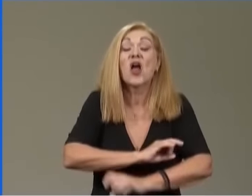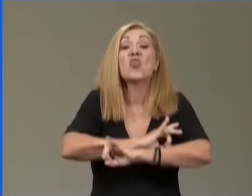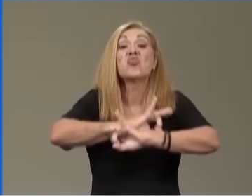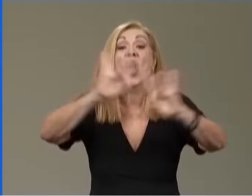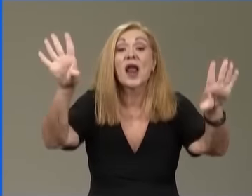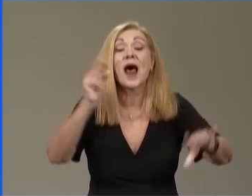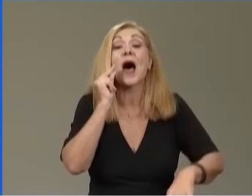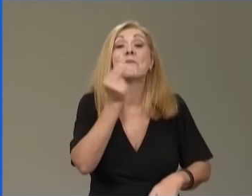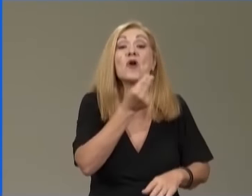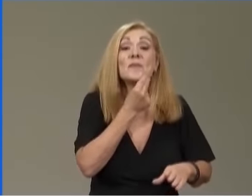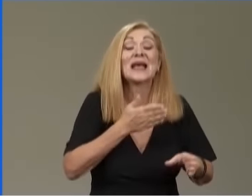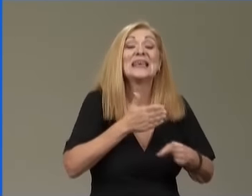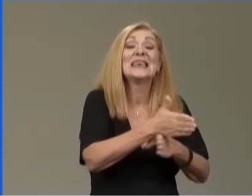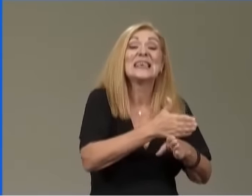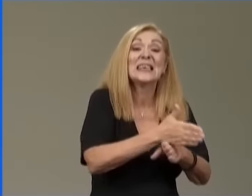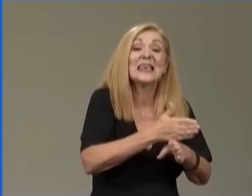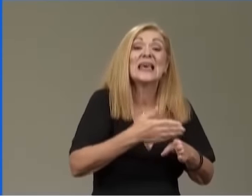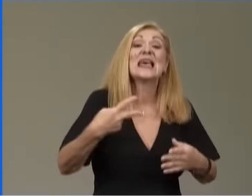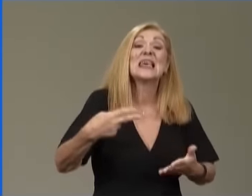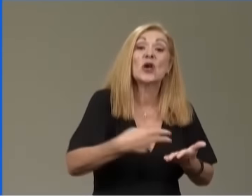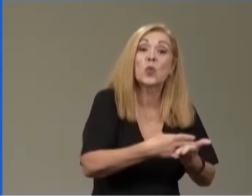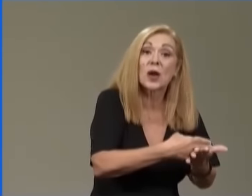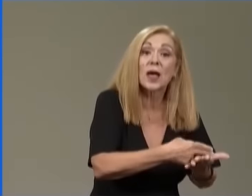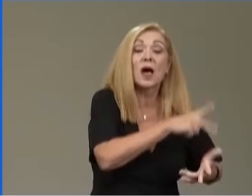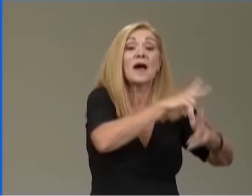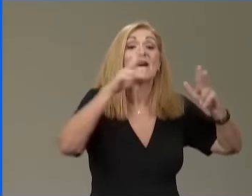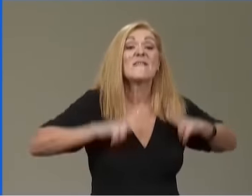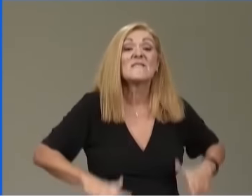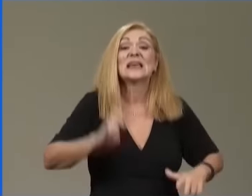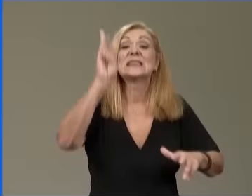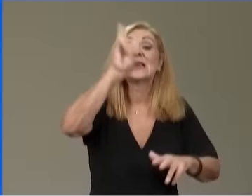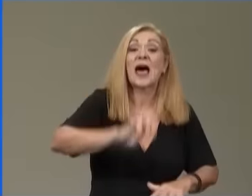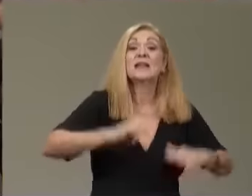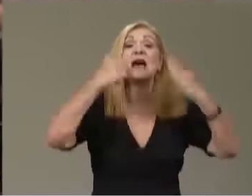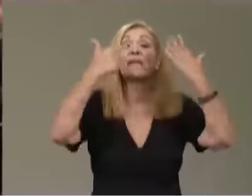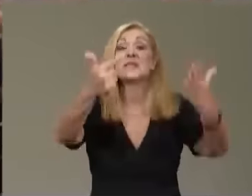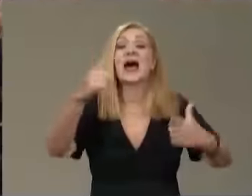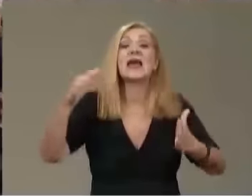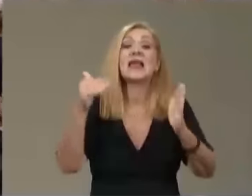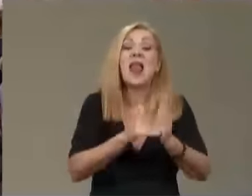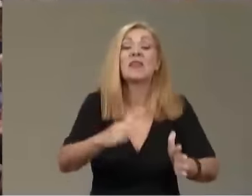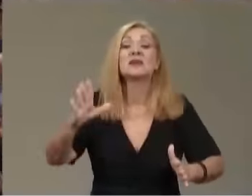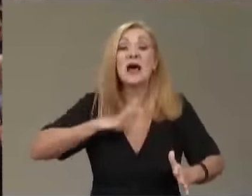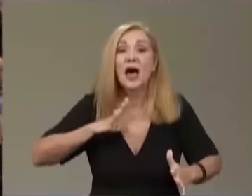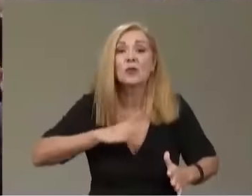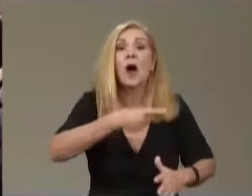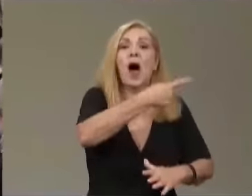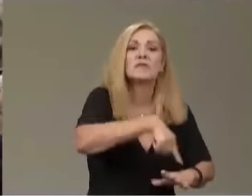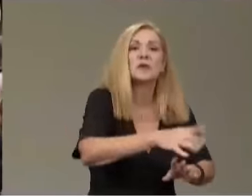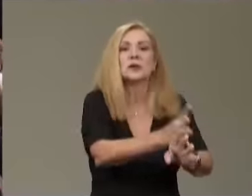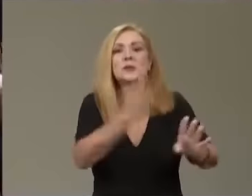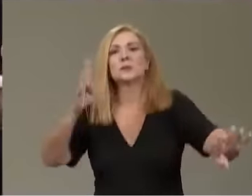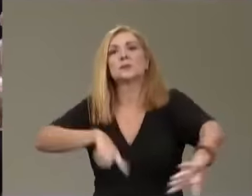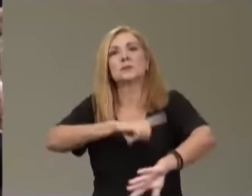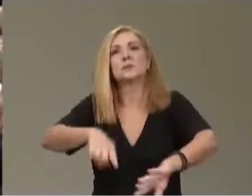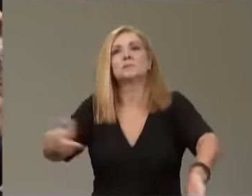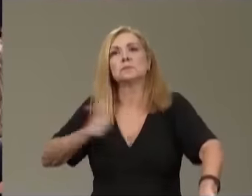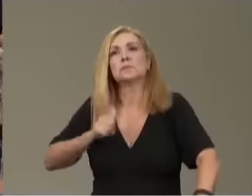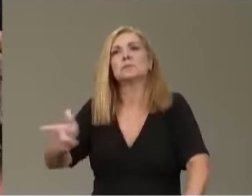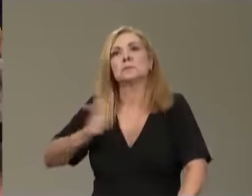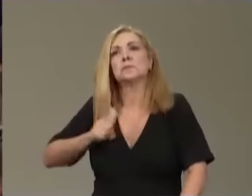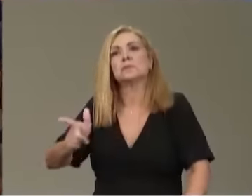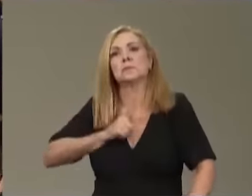αποκευματινά χειρουργία, ανακουφίζοντας 37.000 συμπολίτες μας. Αυτούς που περιμένουν τον περισσότερο χρόνο για